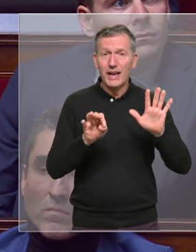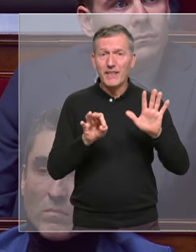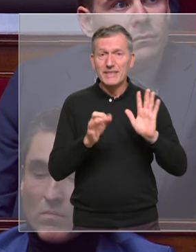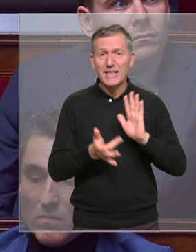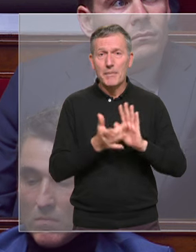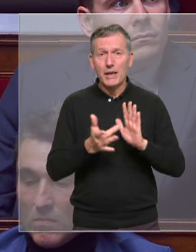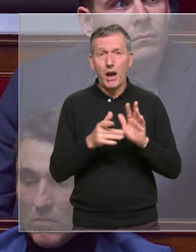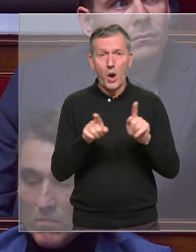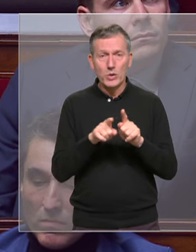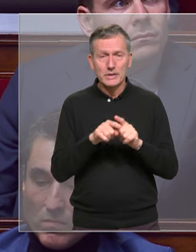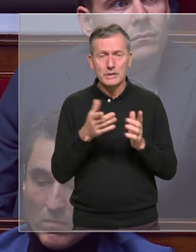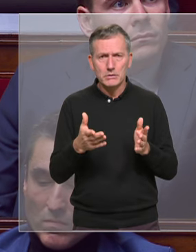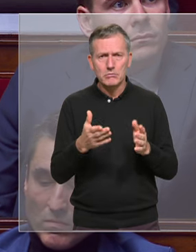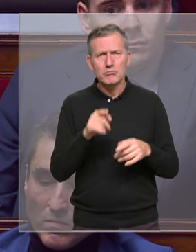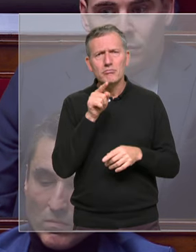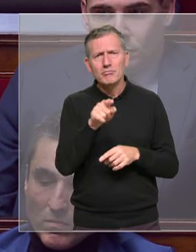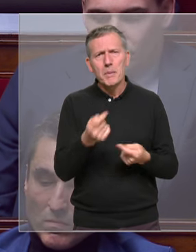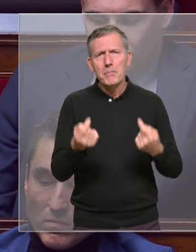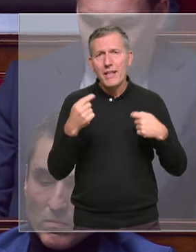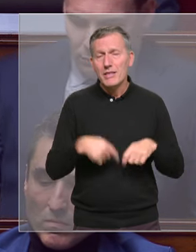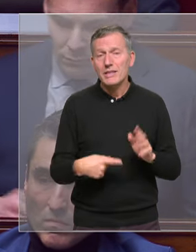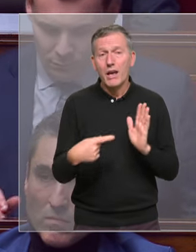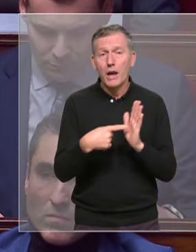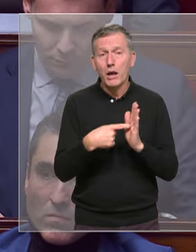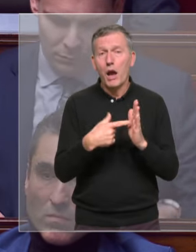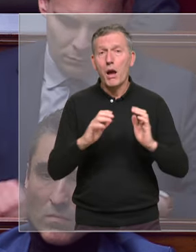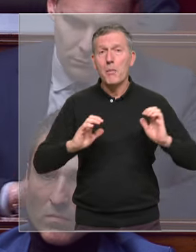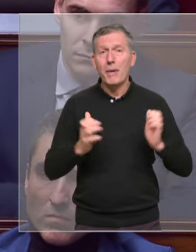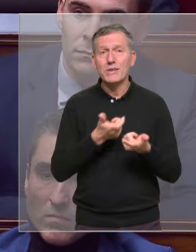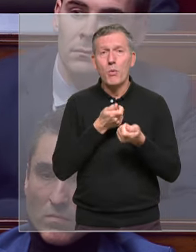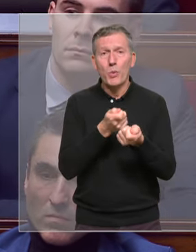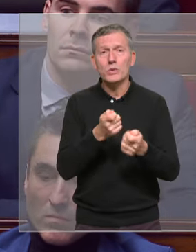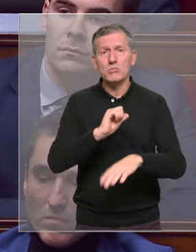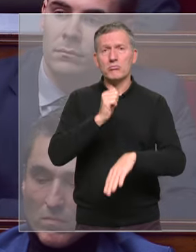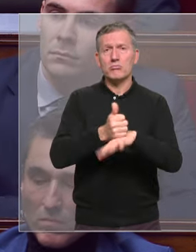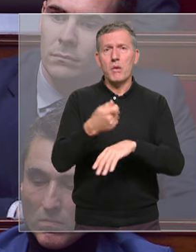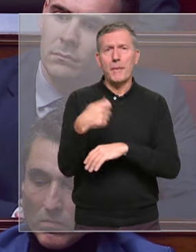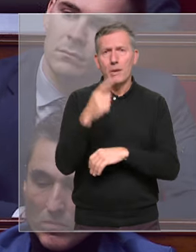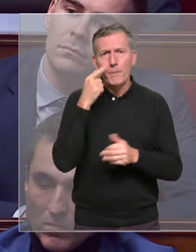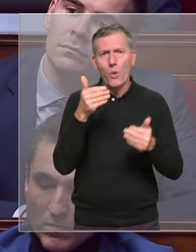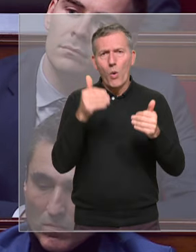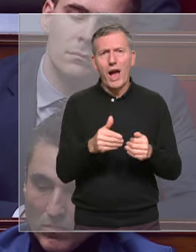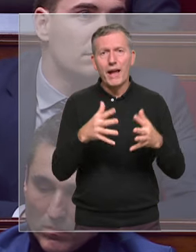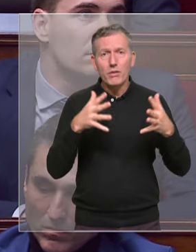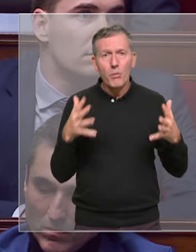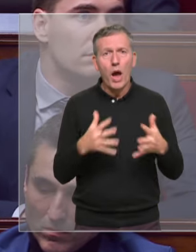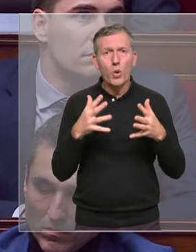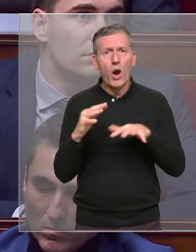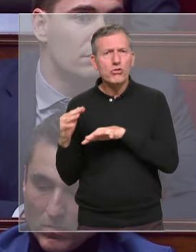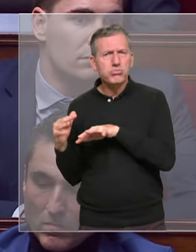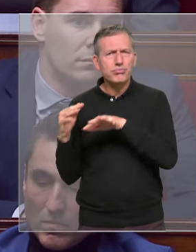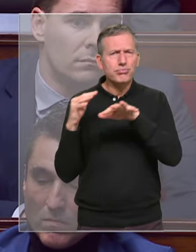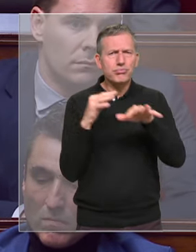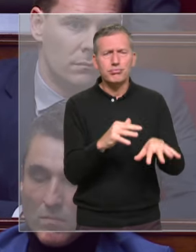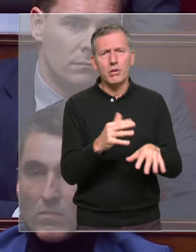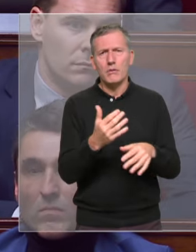rétention. Alors, Monsieur le ministre, quand allons-nous enfin faire pression sur le président des Comores pour qu'il cesse cet encouragement insupportable à l'immigration